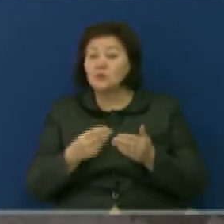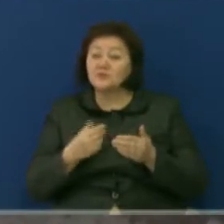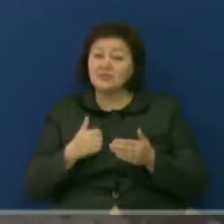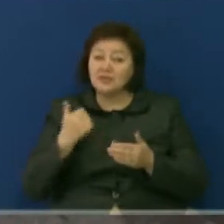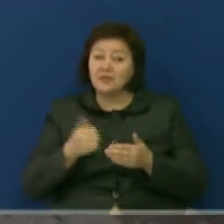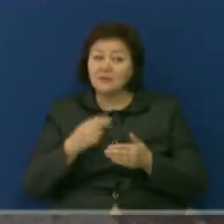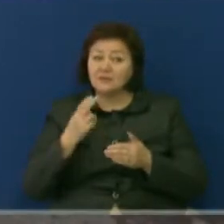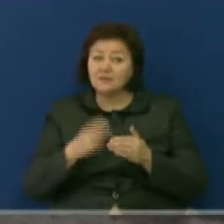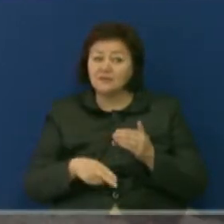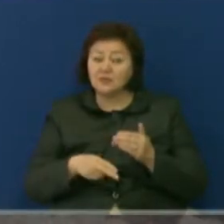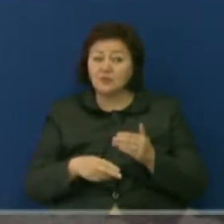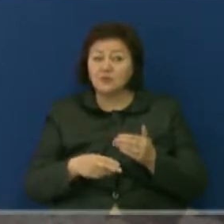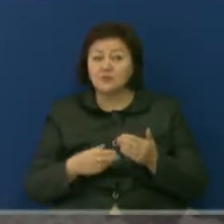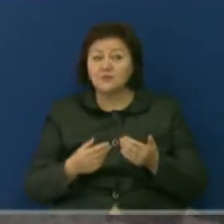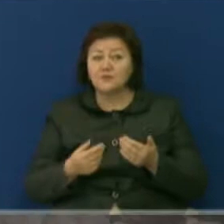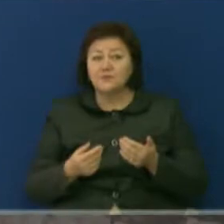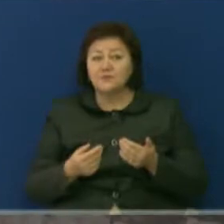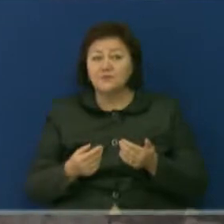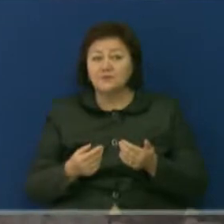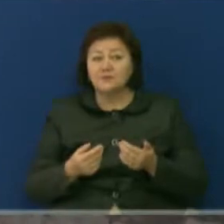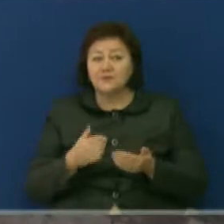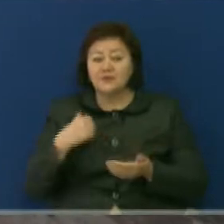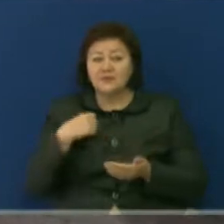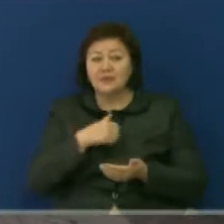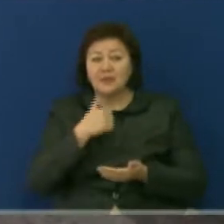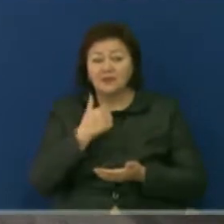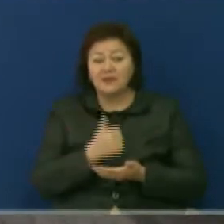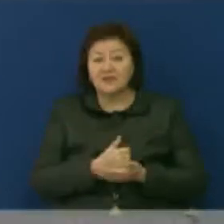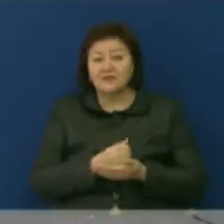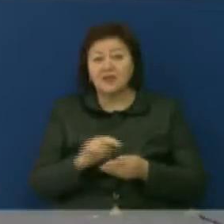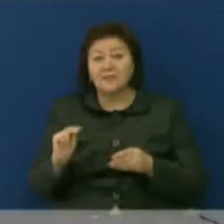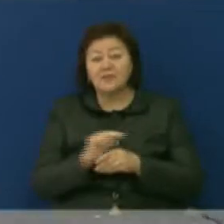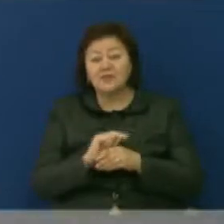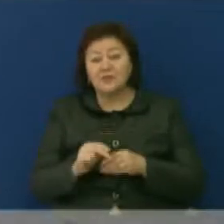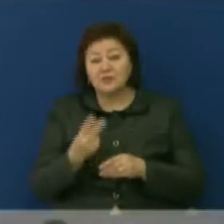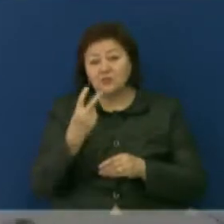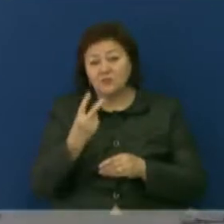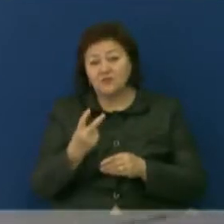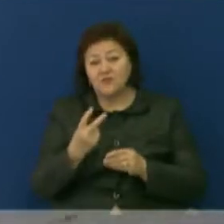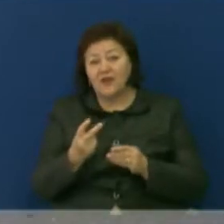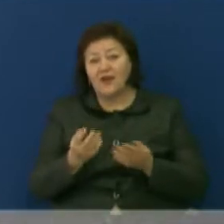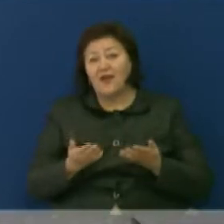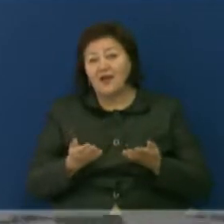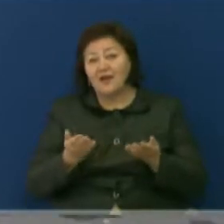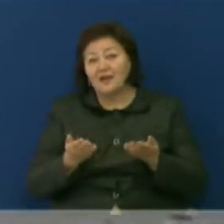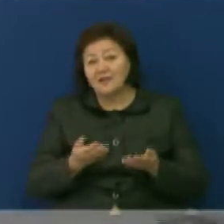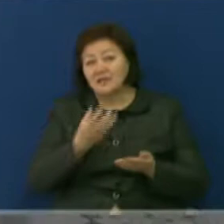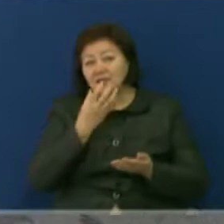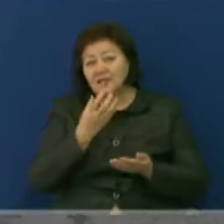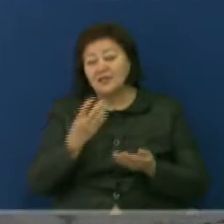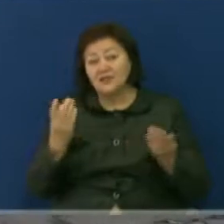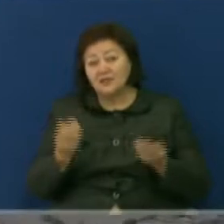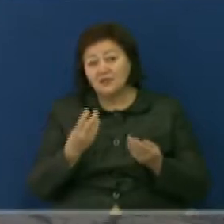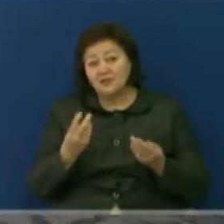Әрі қарай 3 дана сорғылар ауыстырылады. Ең бастысы, біз екі қазандықты да жөндеп жатырмыз. Ал РК-3 қазандығындағы қайта